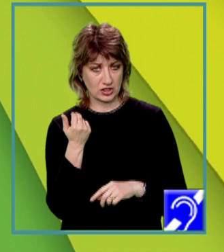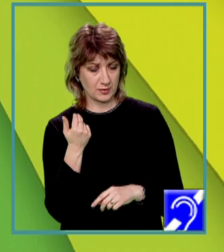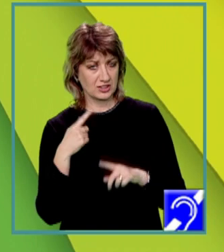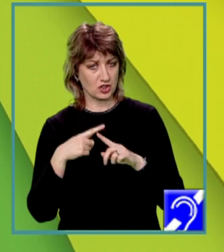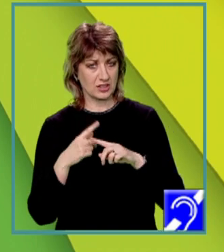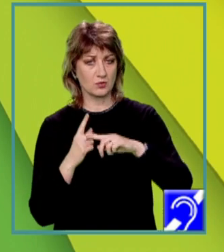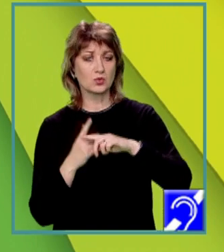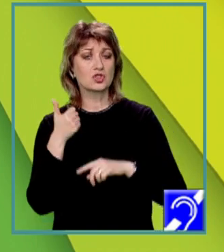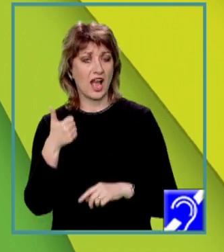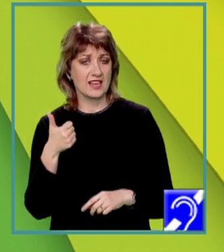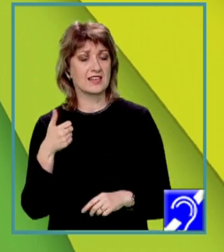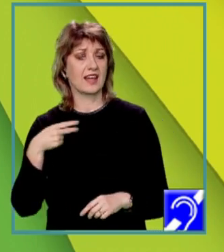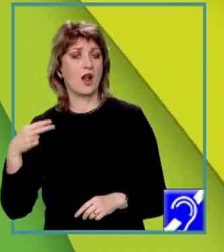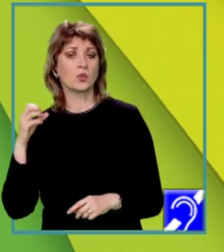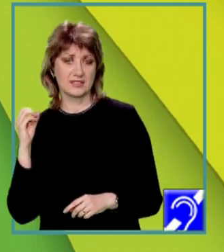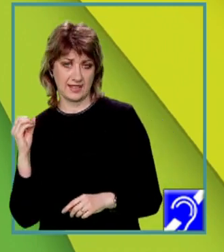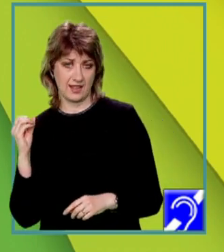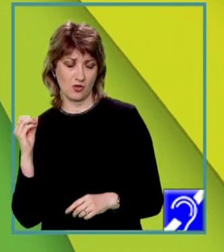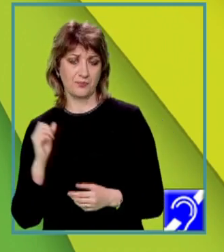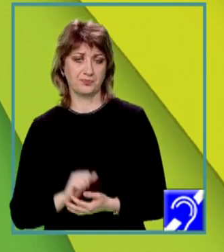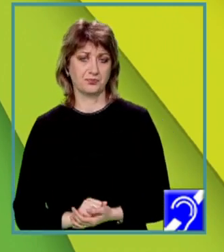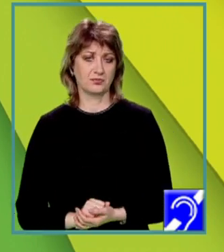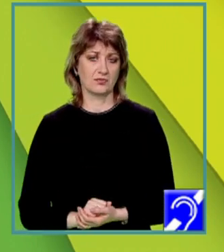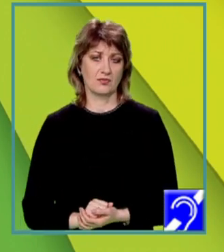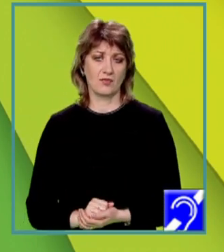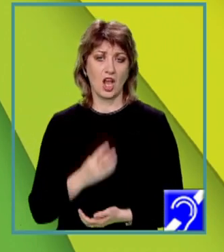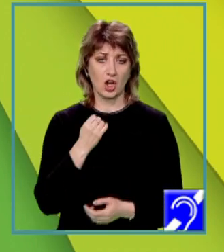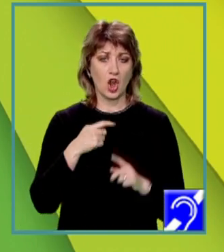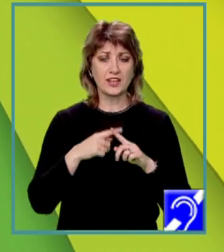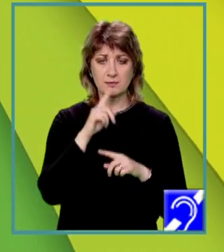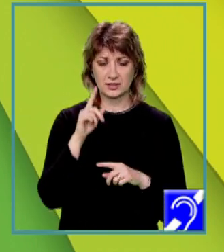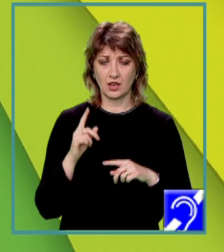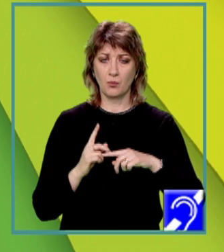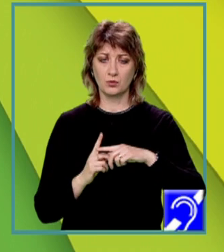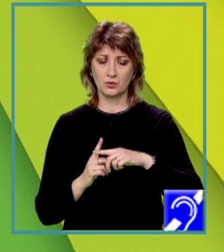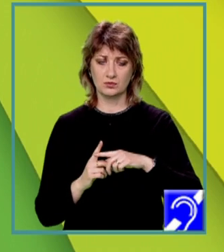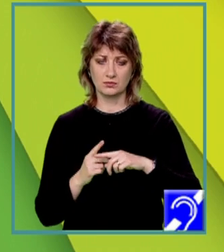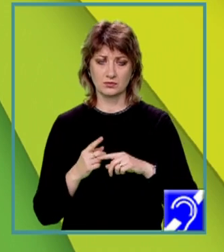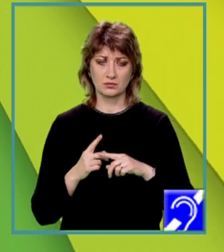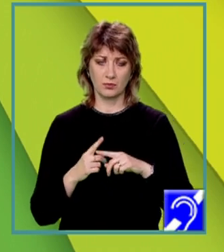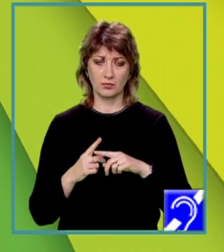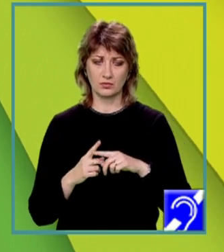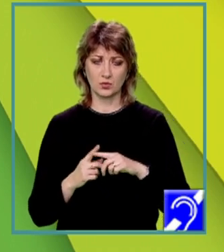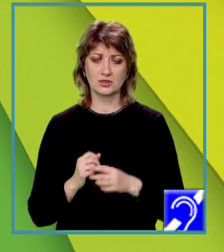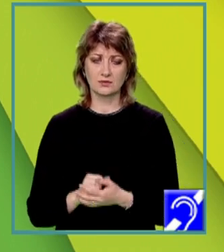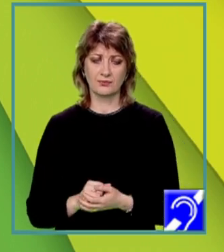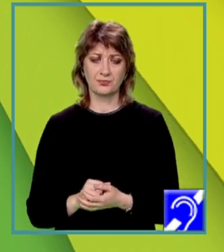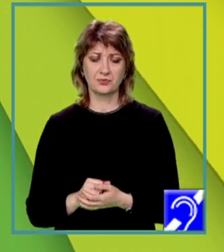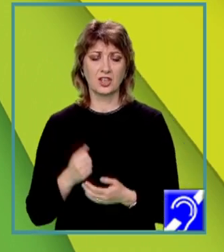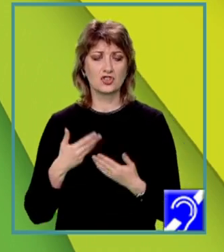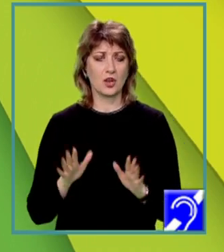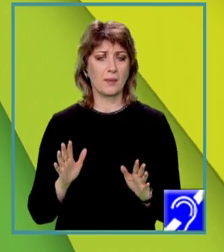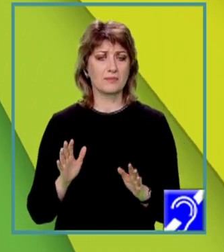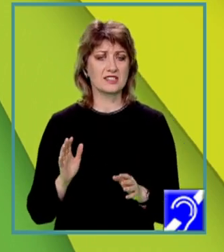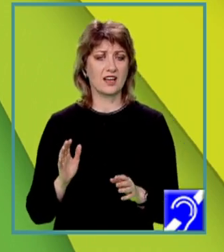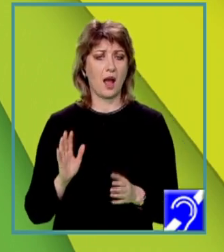x plus șase este egal cu 0 9 x pătrat este pătratul lui 3x și Acum începem